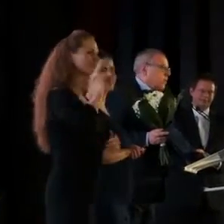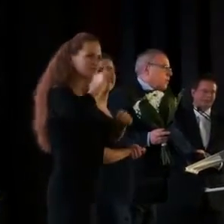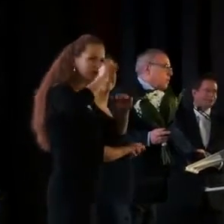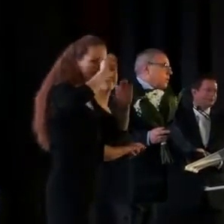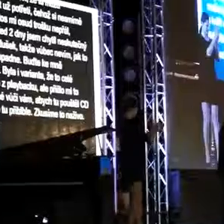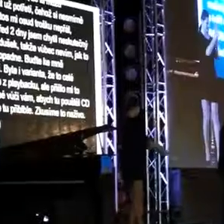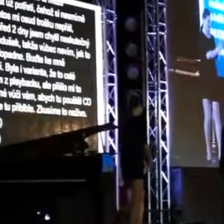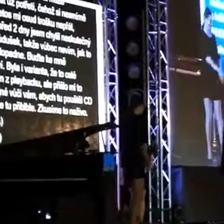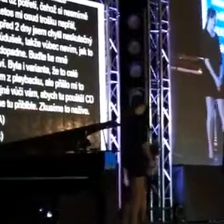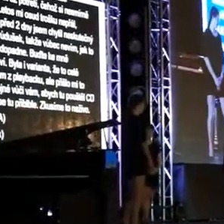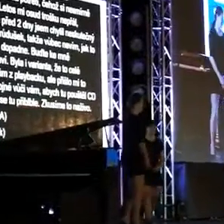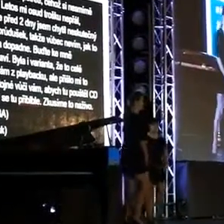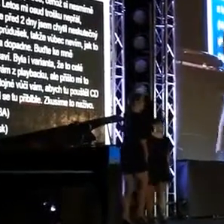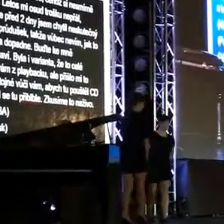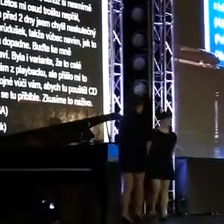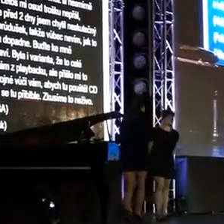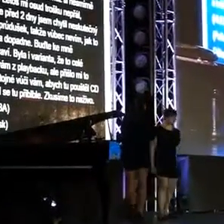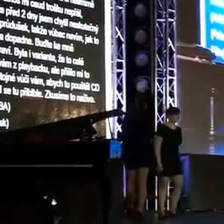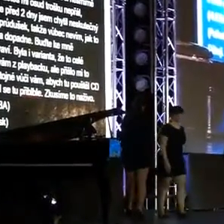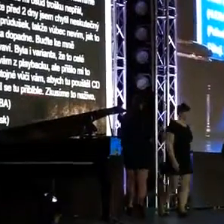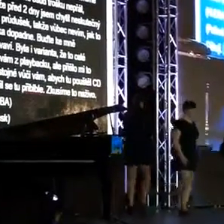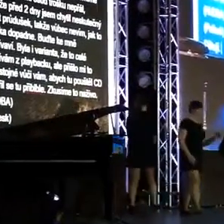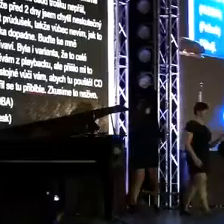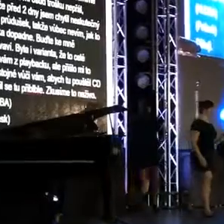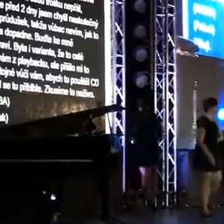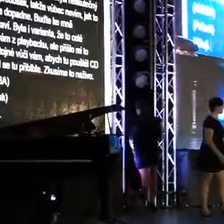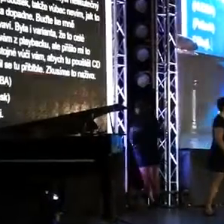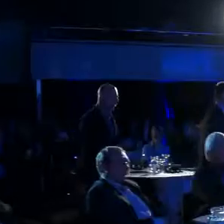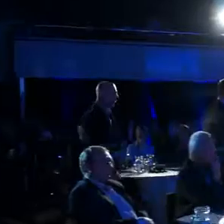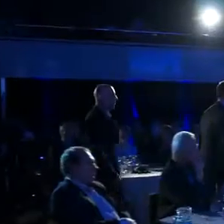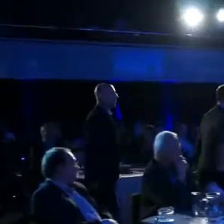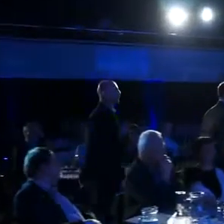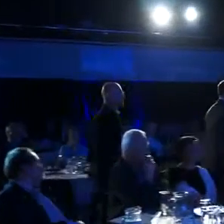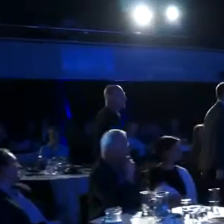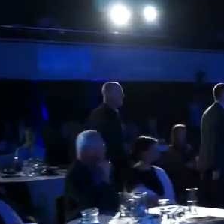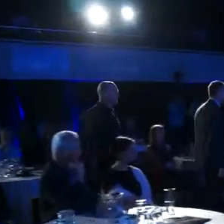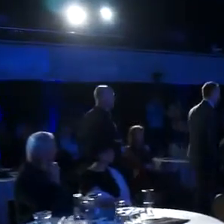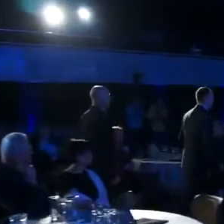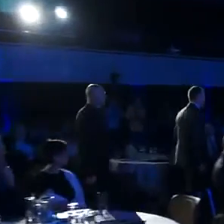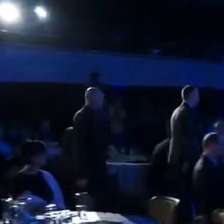organizací, které sdružují přibližně 300 tisíc lidí se zdravotním postižením nebo